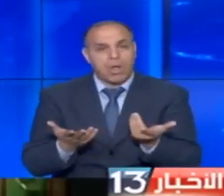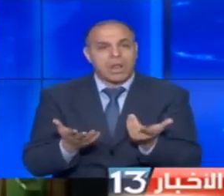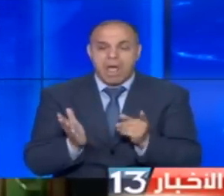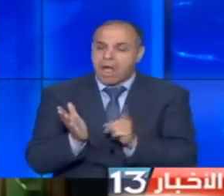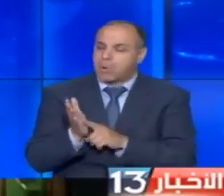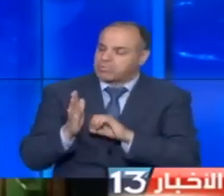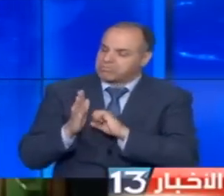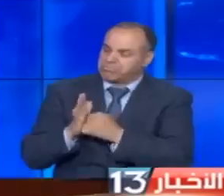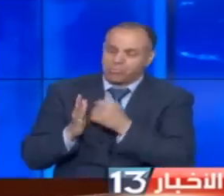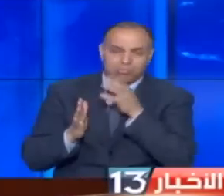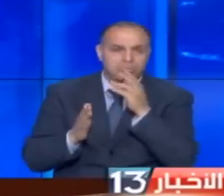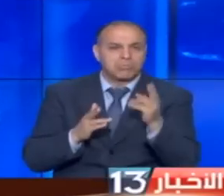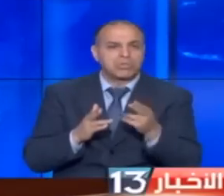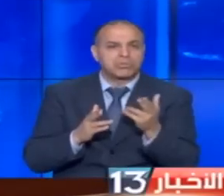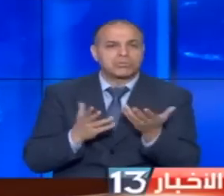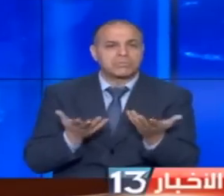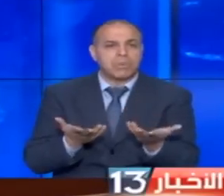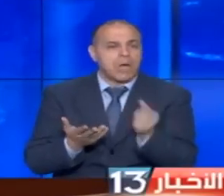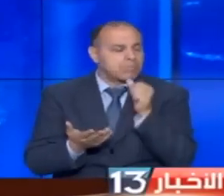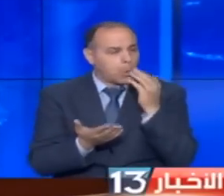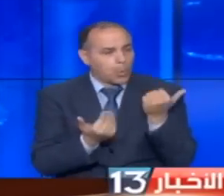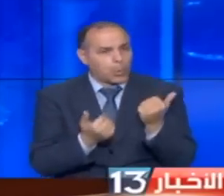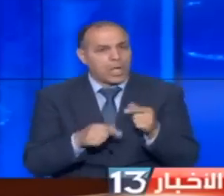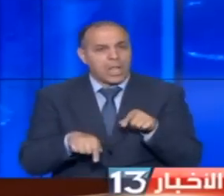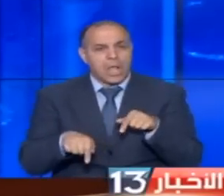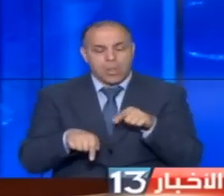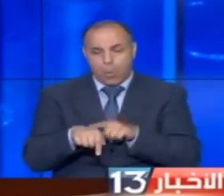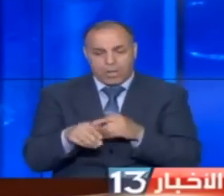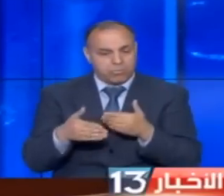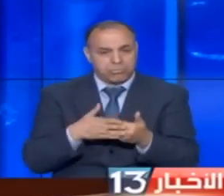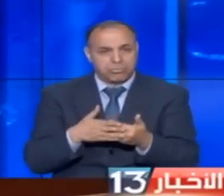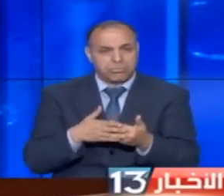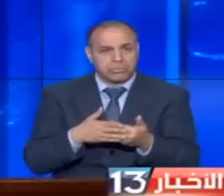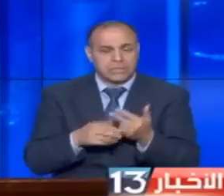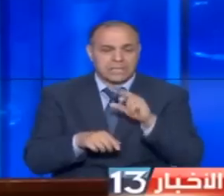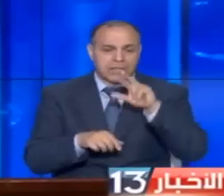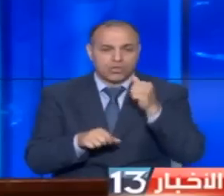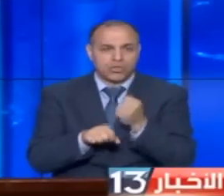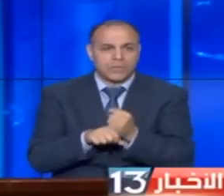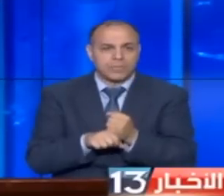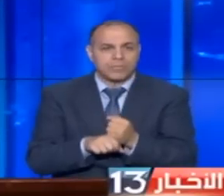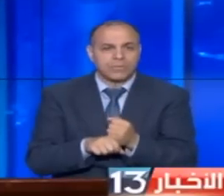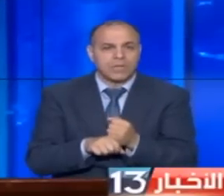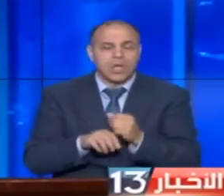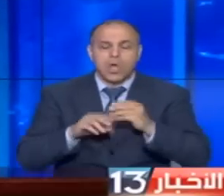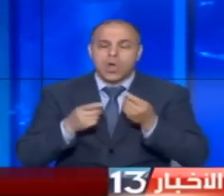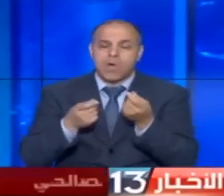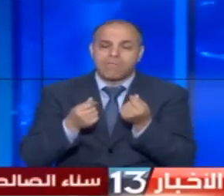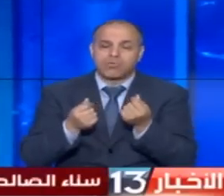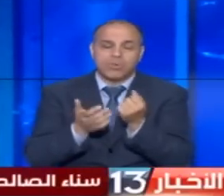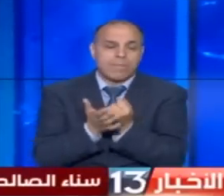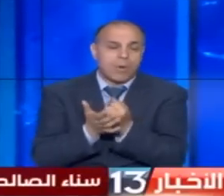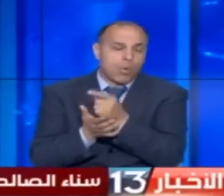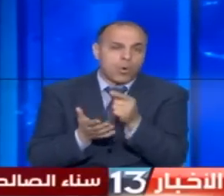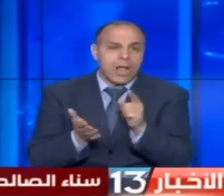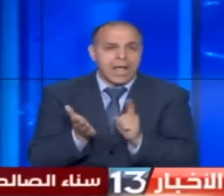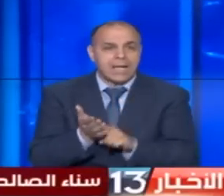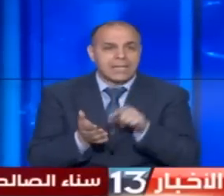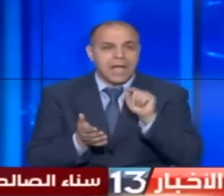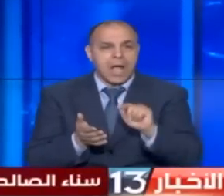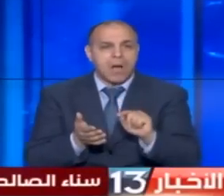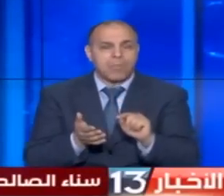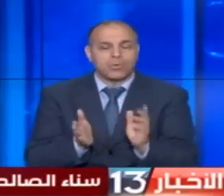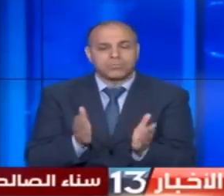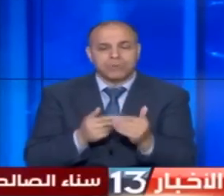لن يتجاوز الانتظار في الحد الاقصى ثلاثه اشهر في لهيئه السوق الماليه اكدوا على ضروره استثناء